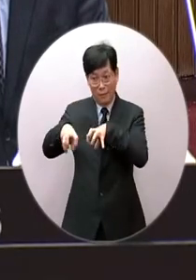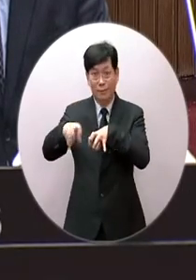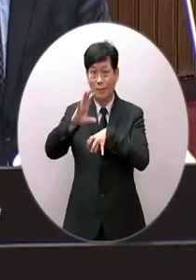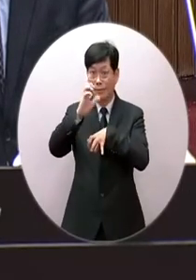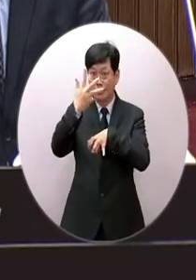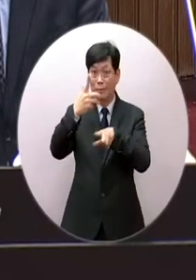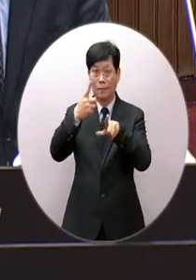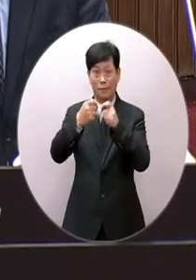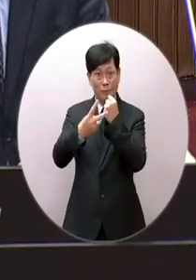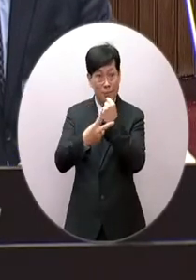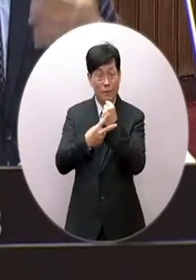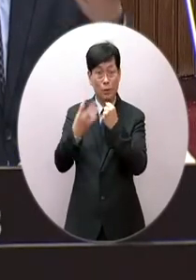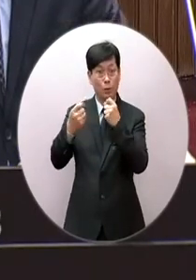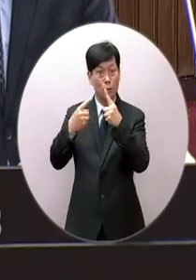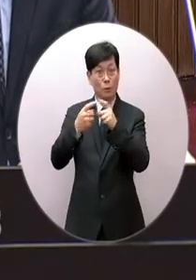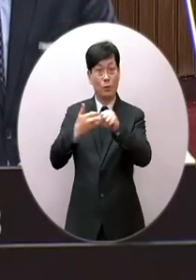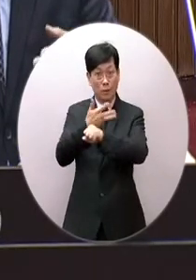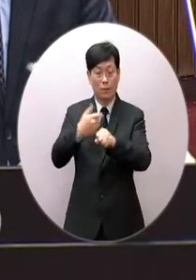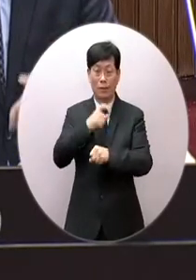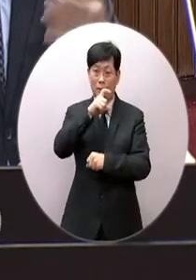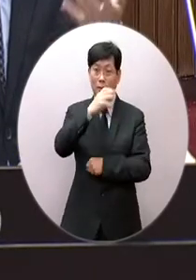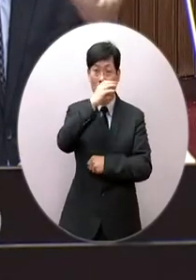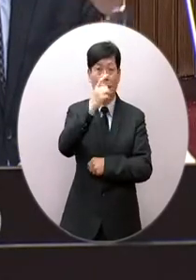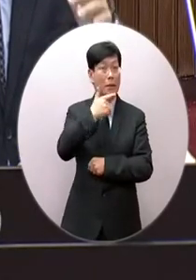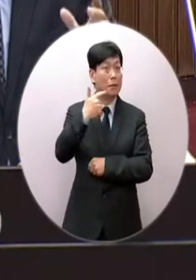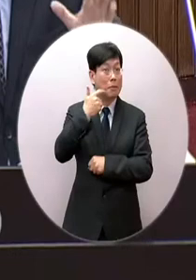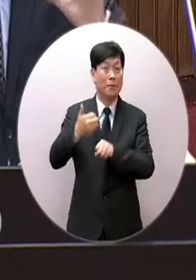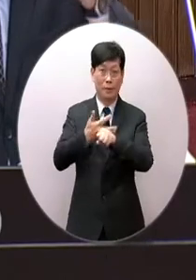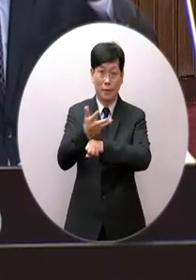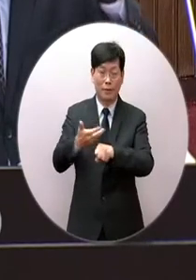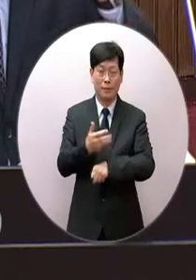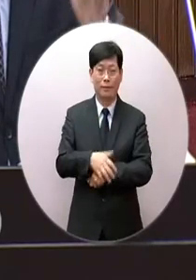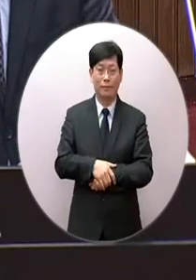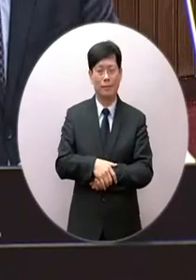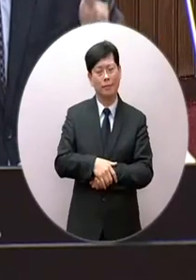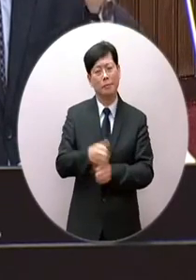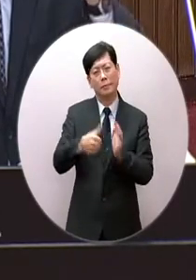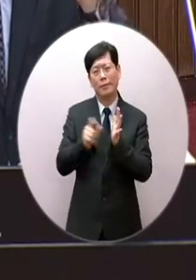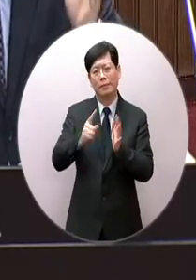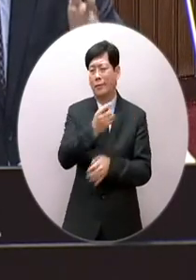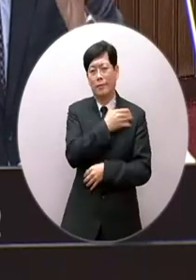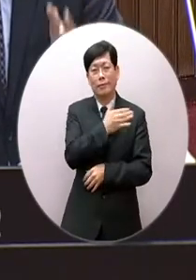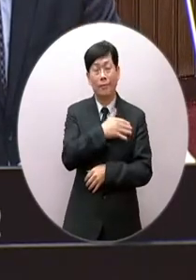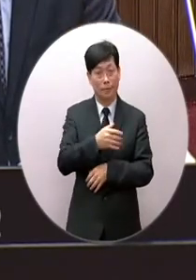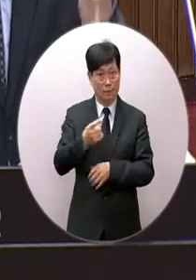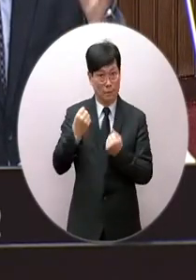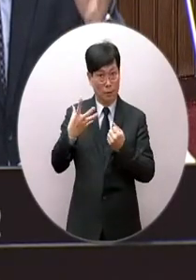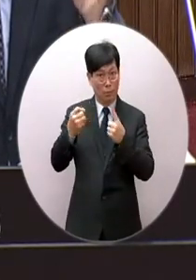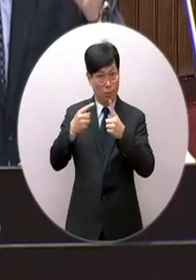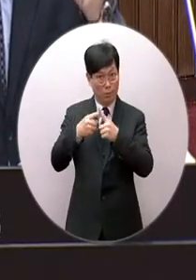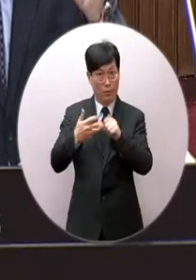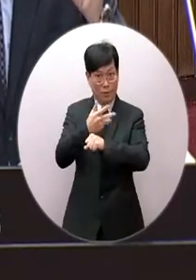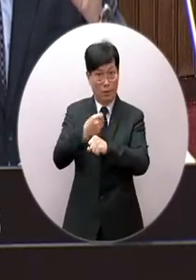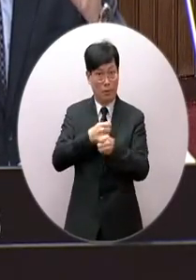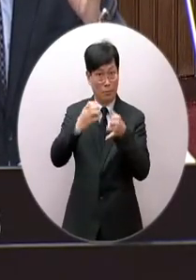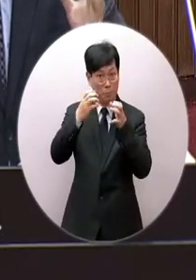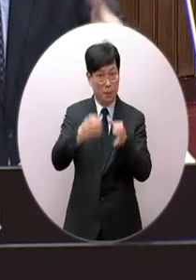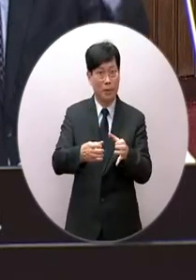的一个无人岛，有人叫亚美岛，亚米亚米不亚米的哈，不管，有在无人岛要设立一